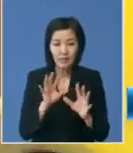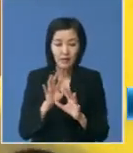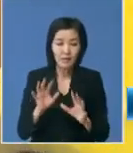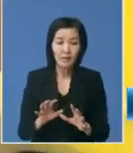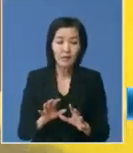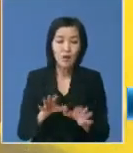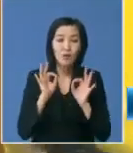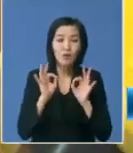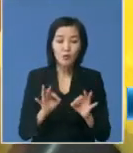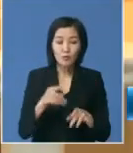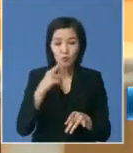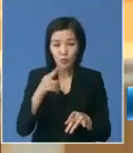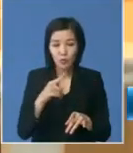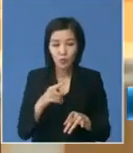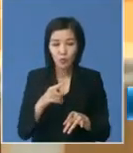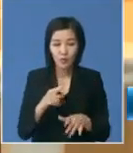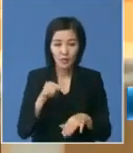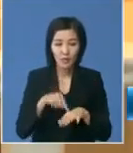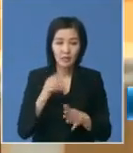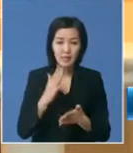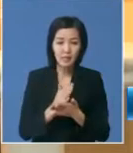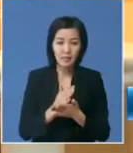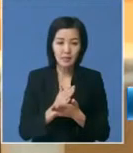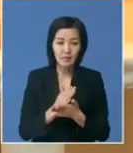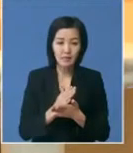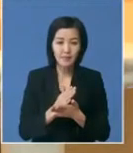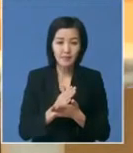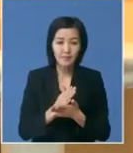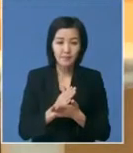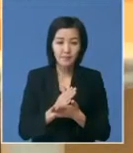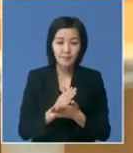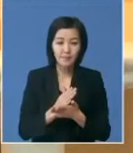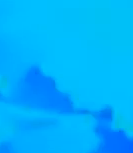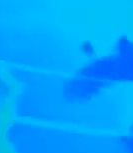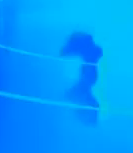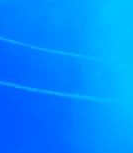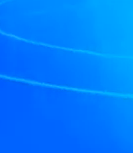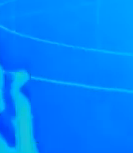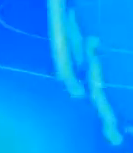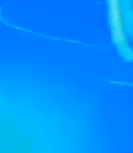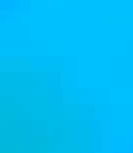дұрыс сөйлеу мәнері, екпіннің соңғы буынға түсетіні осының бәрі сақталады екен.